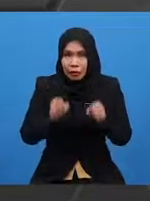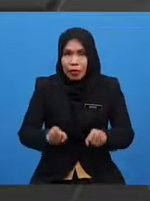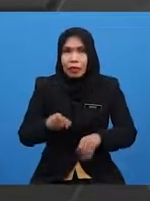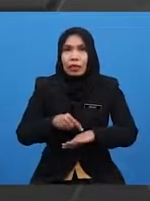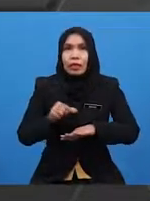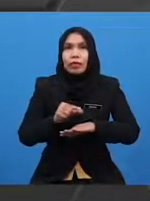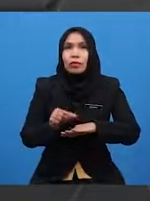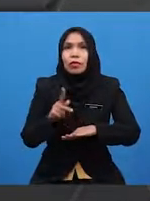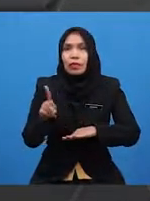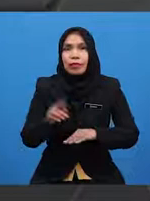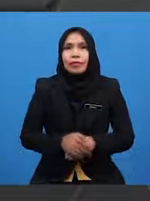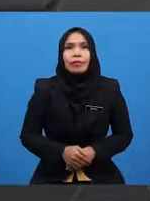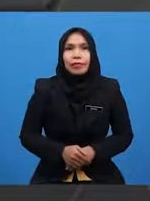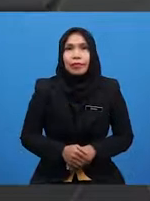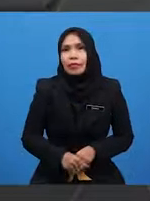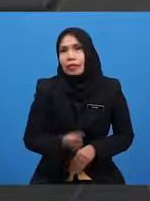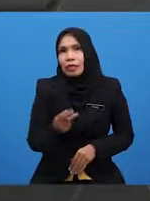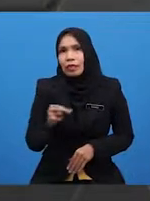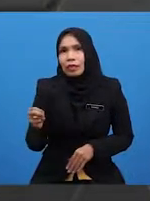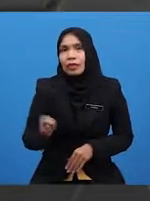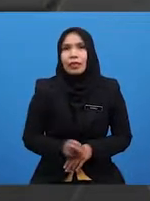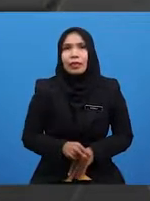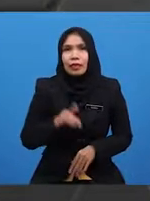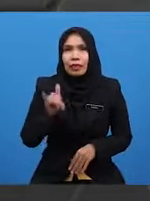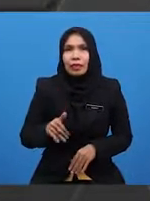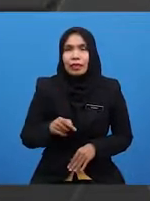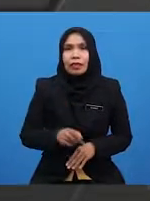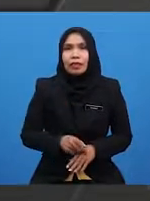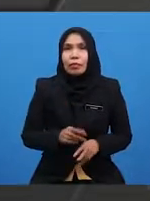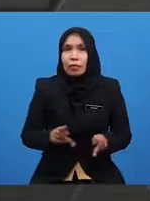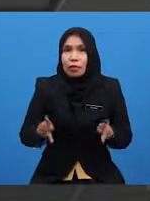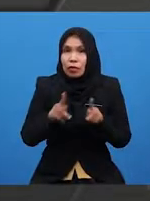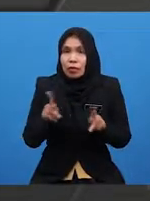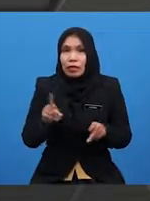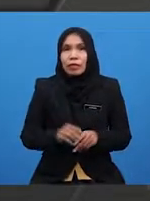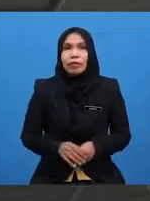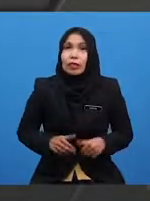alatan yang diperlukan mengikut jenis pilihan bahan. Teknik: